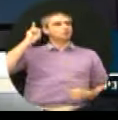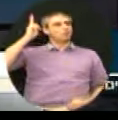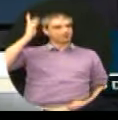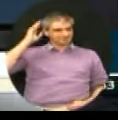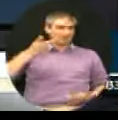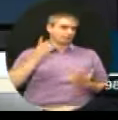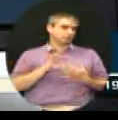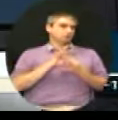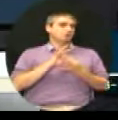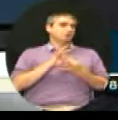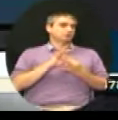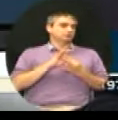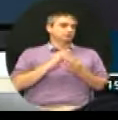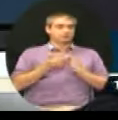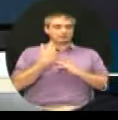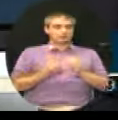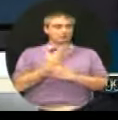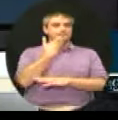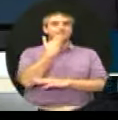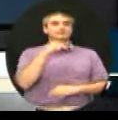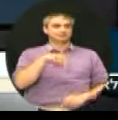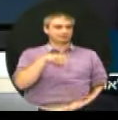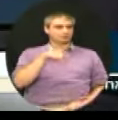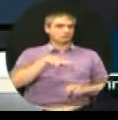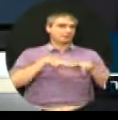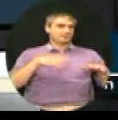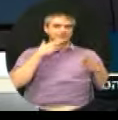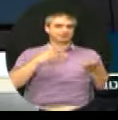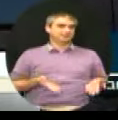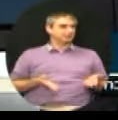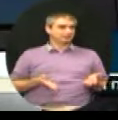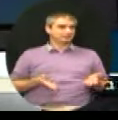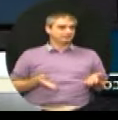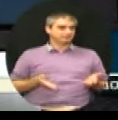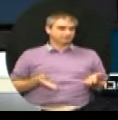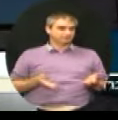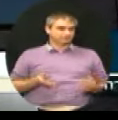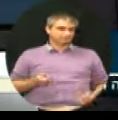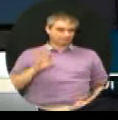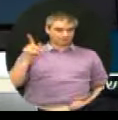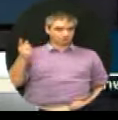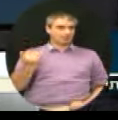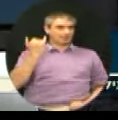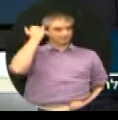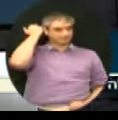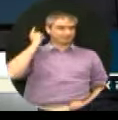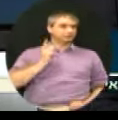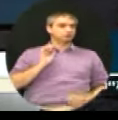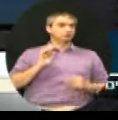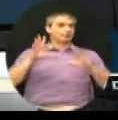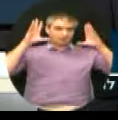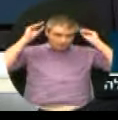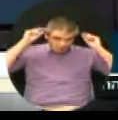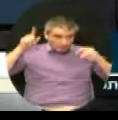וגם לשורשים שקדמו למדינת ישראל פה בארץ ישראל. למרות שהוא היה המזכיר האישי של בן